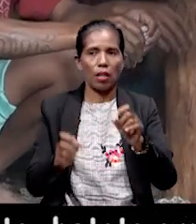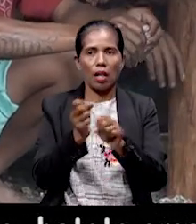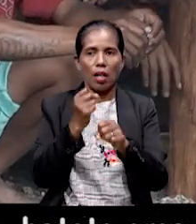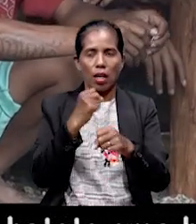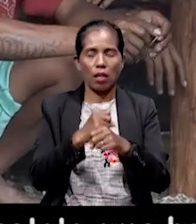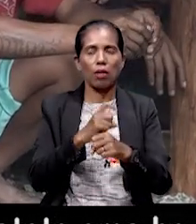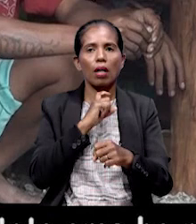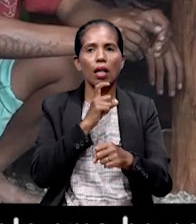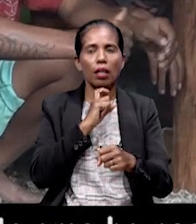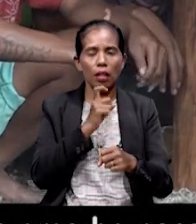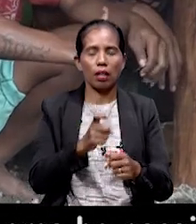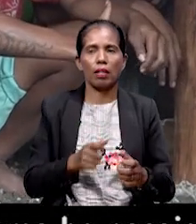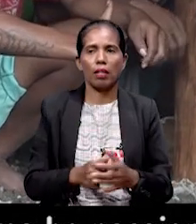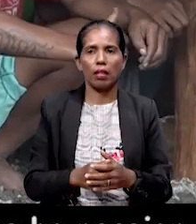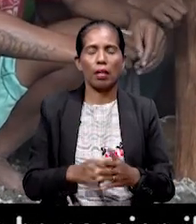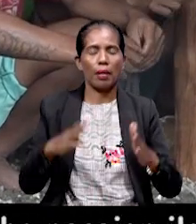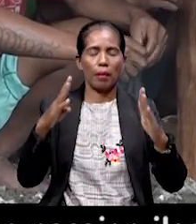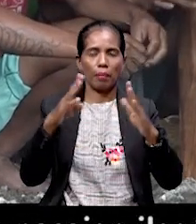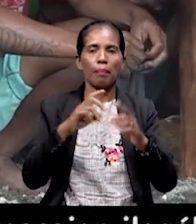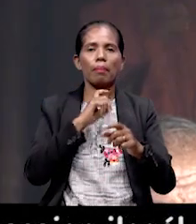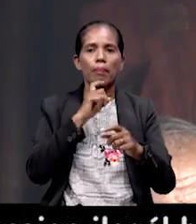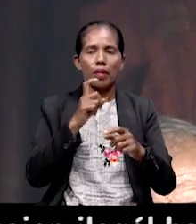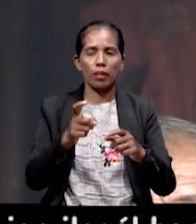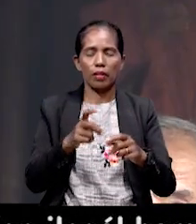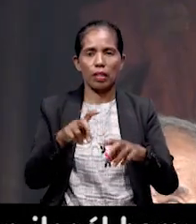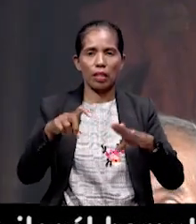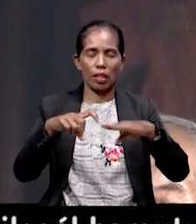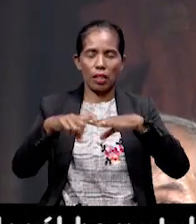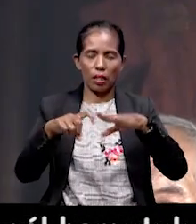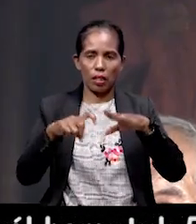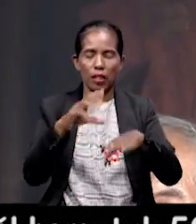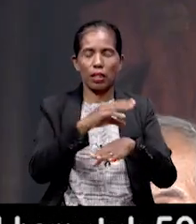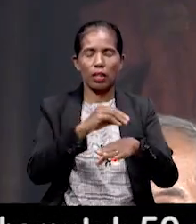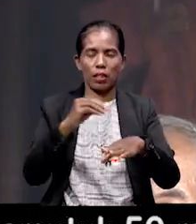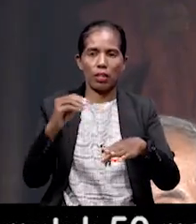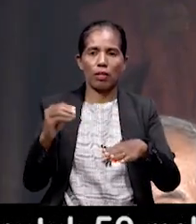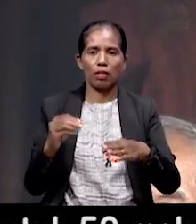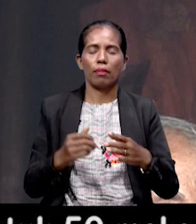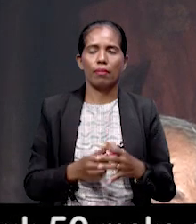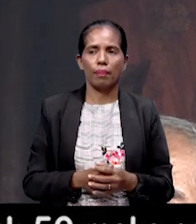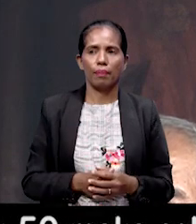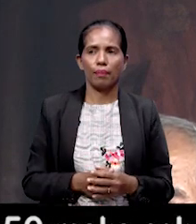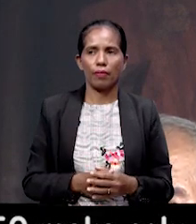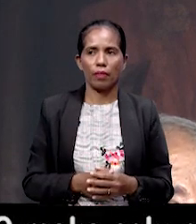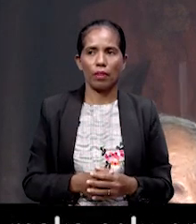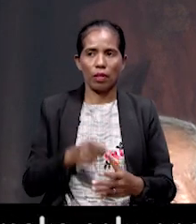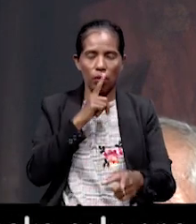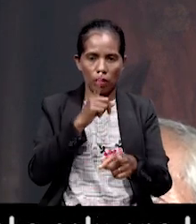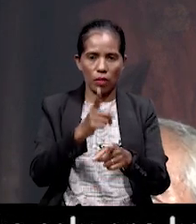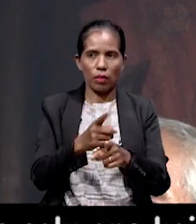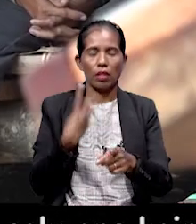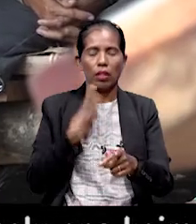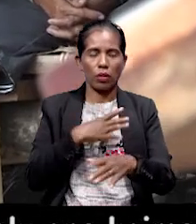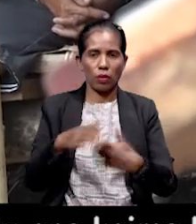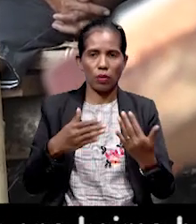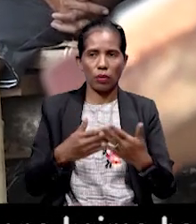kaleng besi no simenti ne lebih le los itu waktu tak